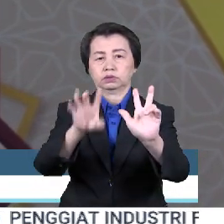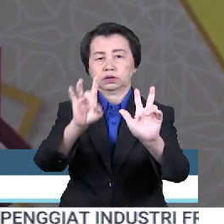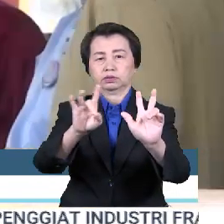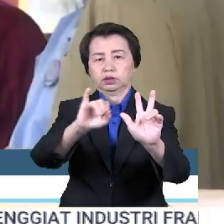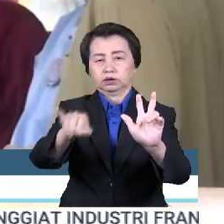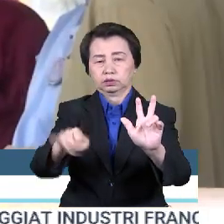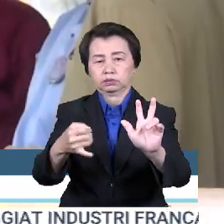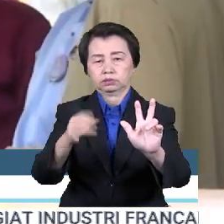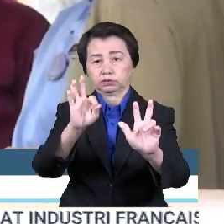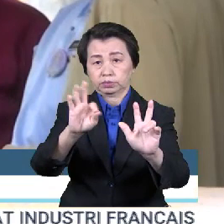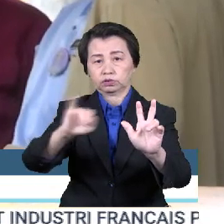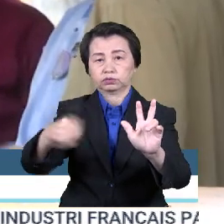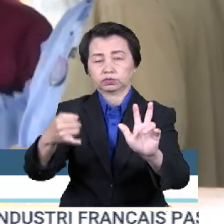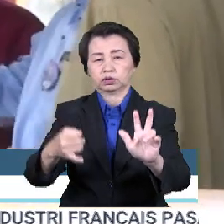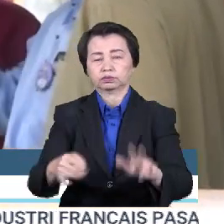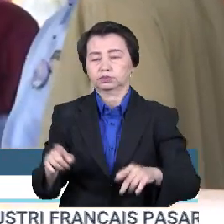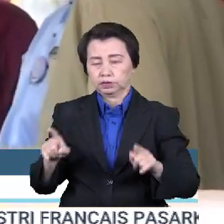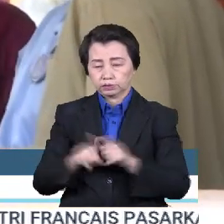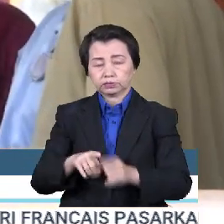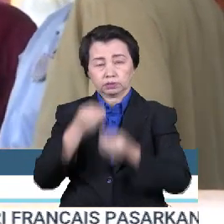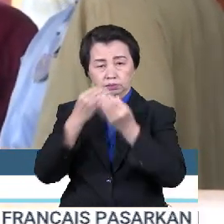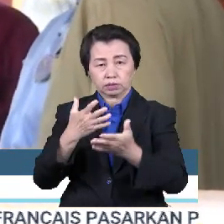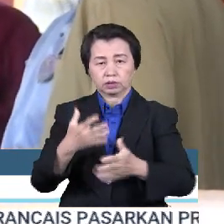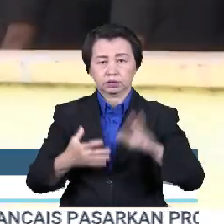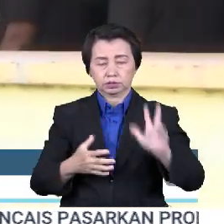3.89 juta. Turut diumum peruntukan